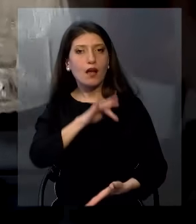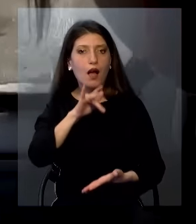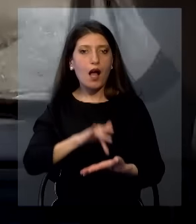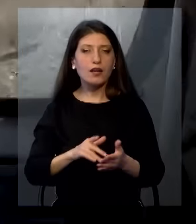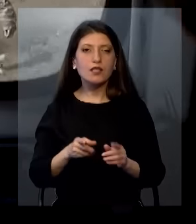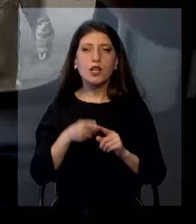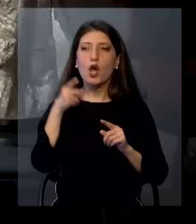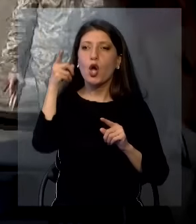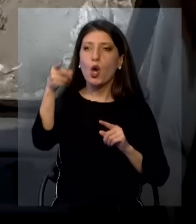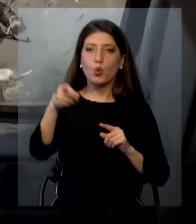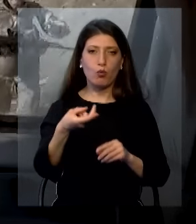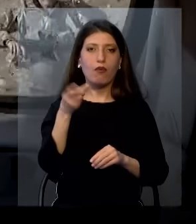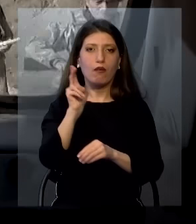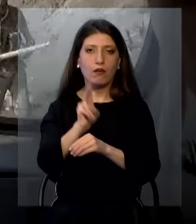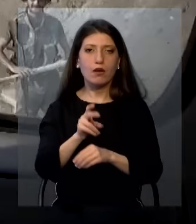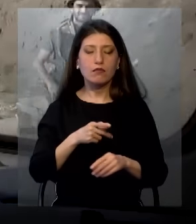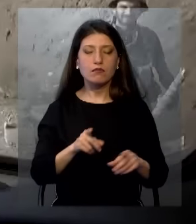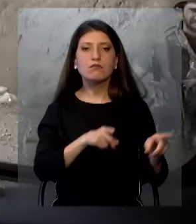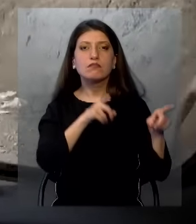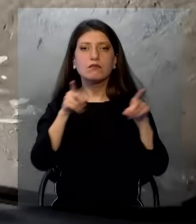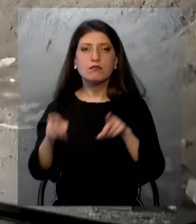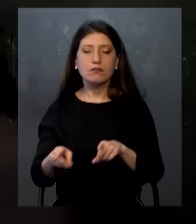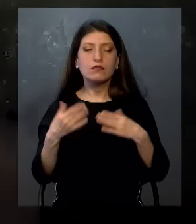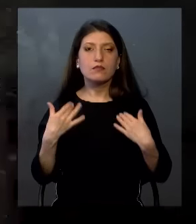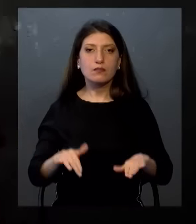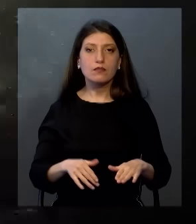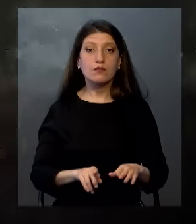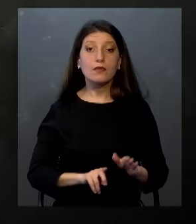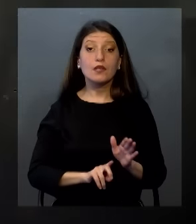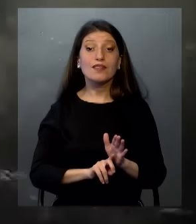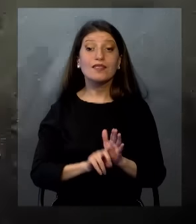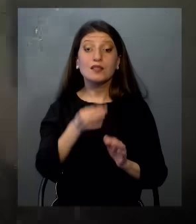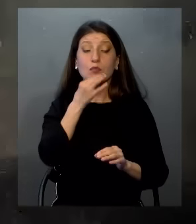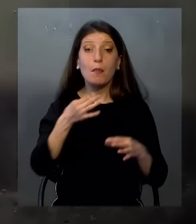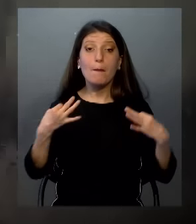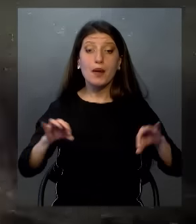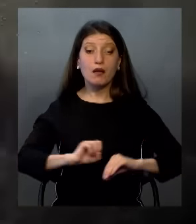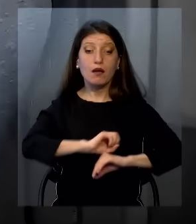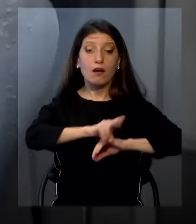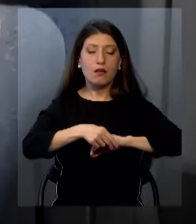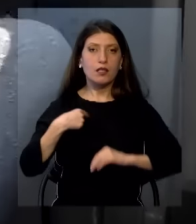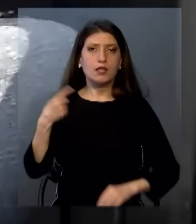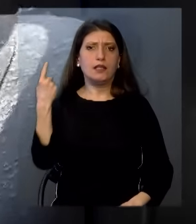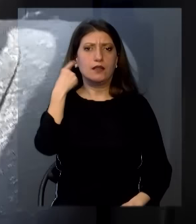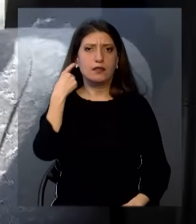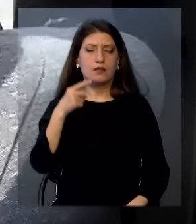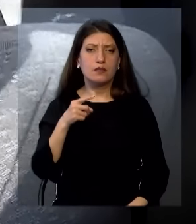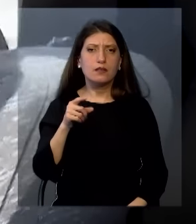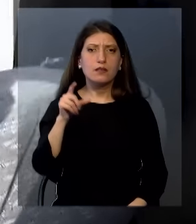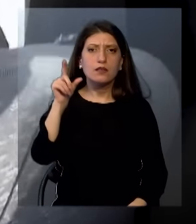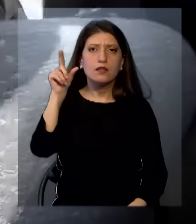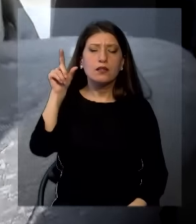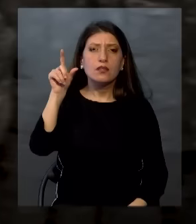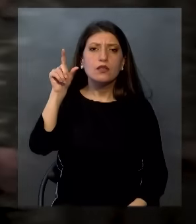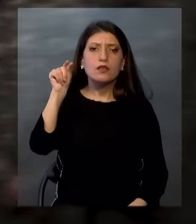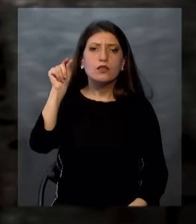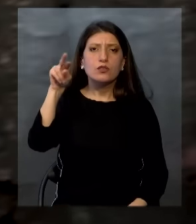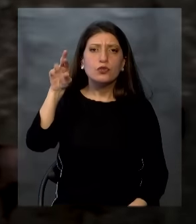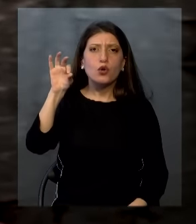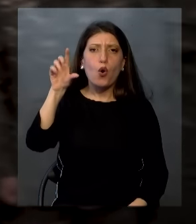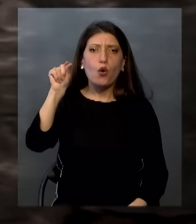գնալ ու գնացինք։ Հենց մեքենայից իջա, մեկ էլ լսեցի. «Ծեսծովիկ,